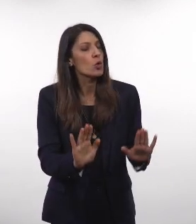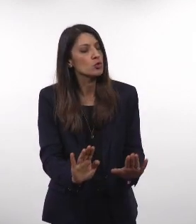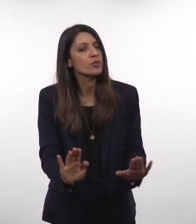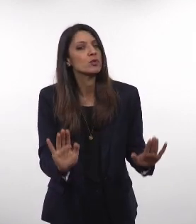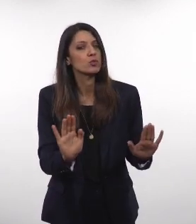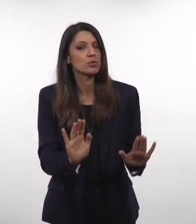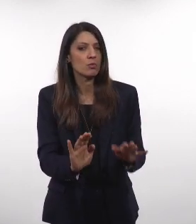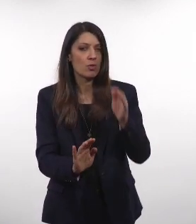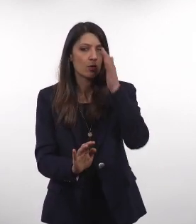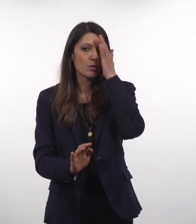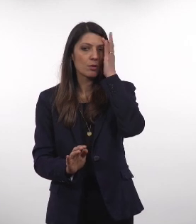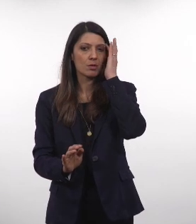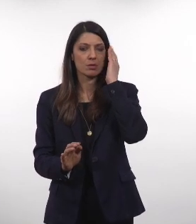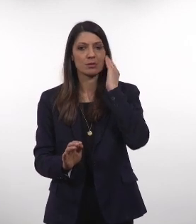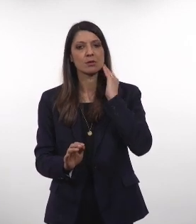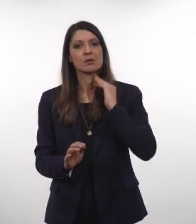doucement.